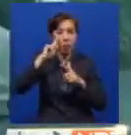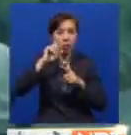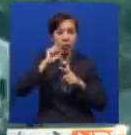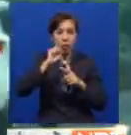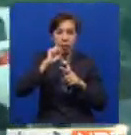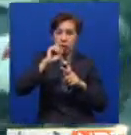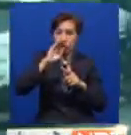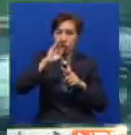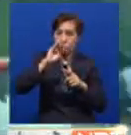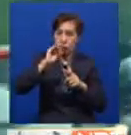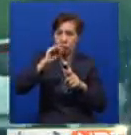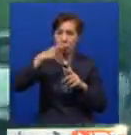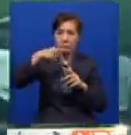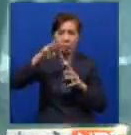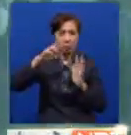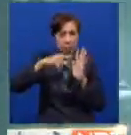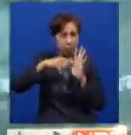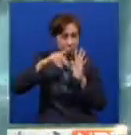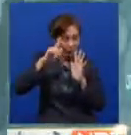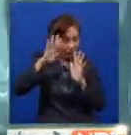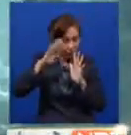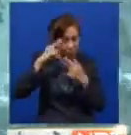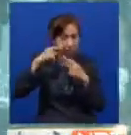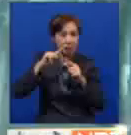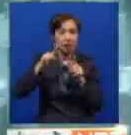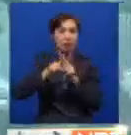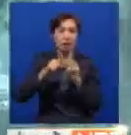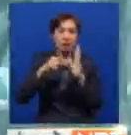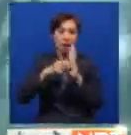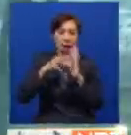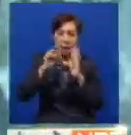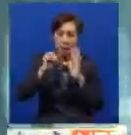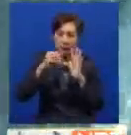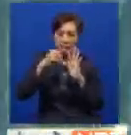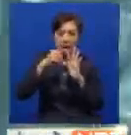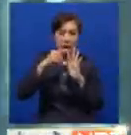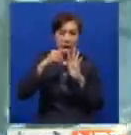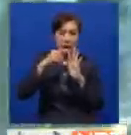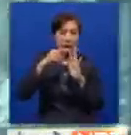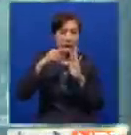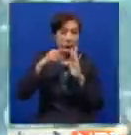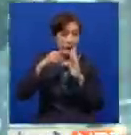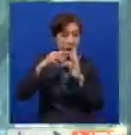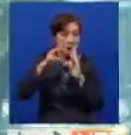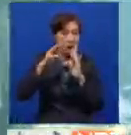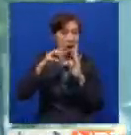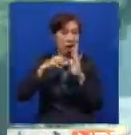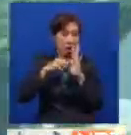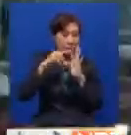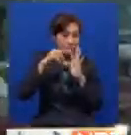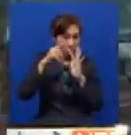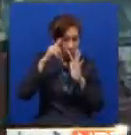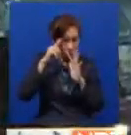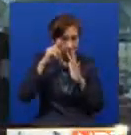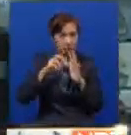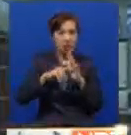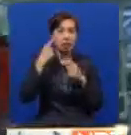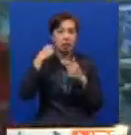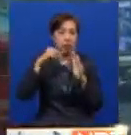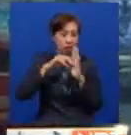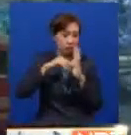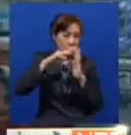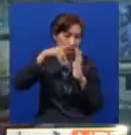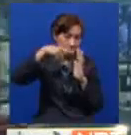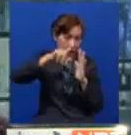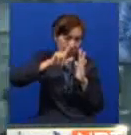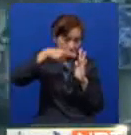อำเภอแม่เมาะตำบลบ้านดงอำเภอแม่เมาะจังหวัดลำปางอำเภอเมืองลำพูนอำเภอแม่สายจังหวัดเชียงรายต